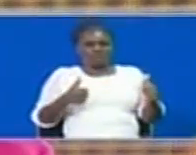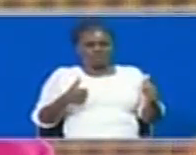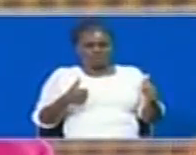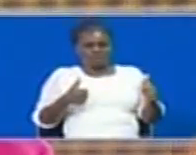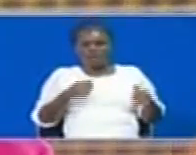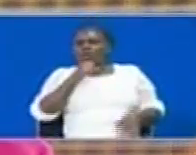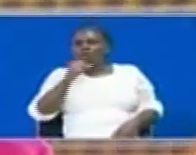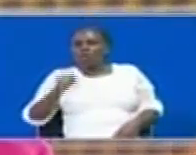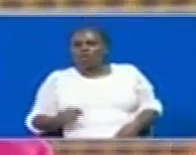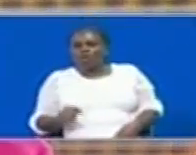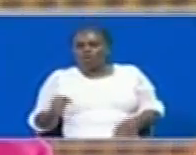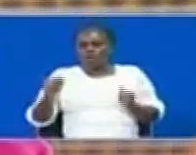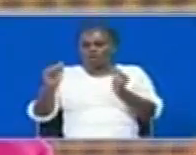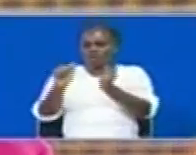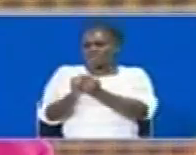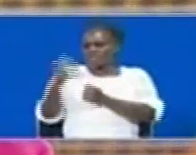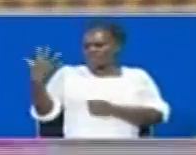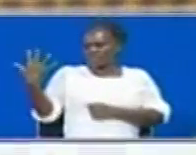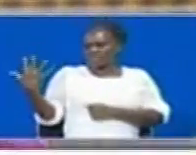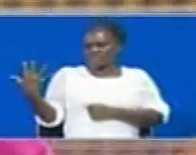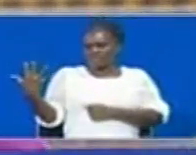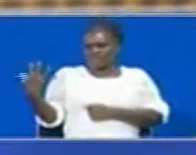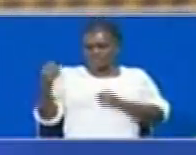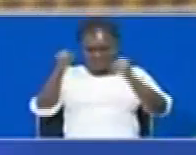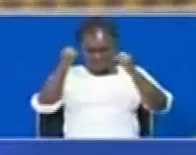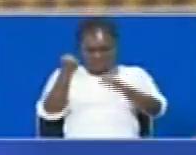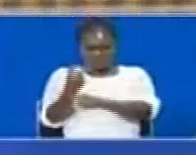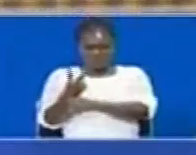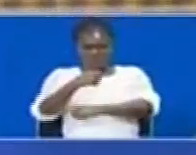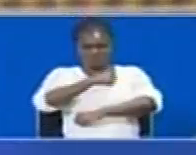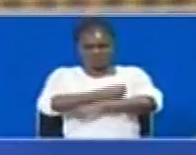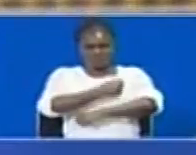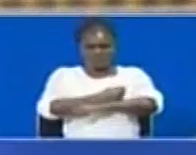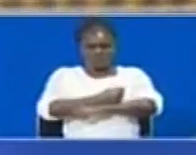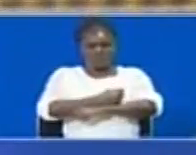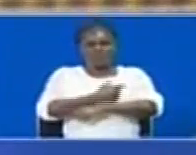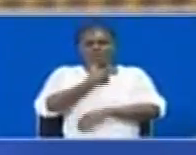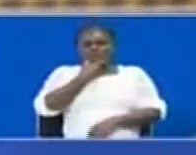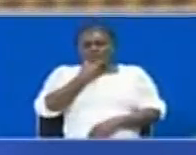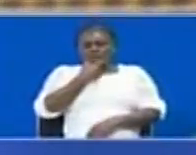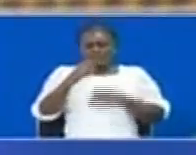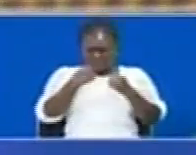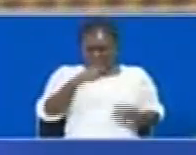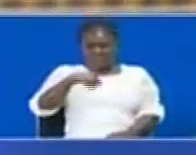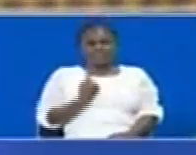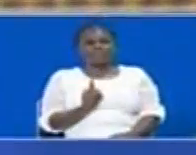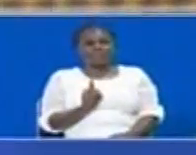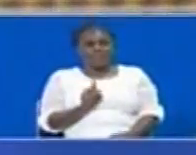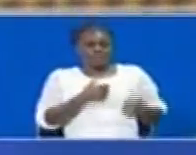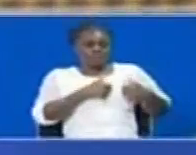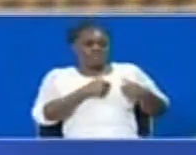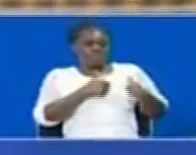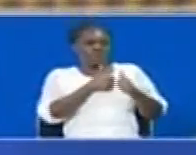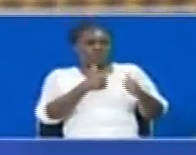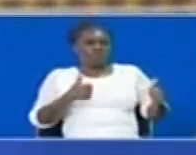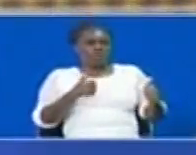Aman mwenye umri wa miaka 15 na mwanafunzi katika shule ya upili ya Ombaka huko Nyando alijiua baada ya kukataliwa na mpenzi wake